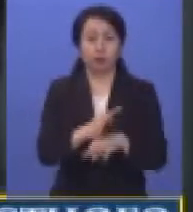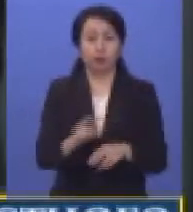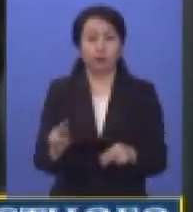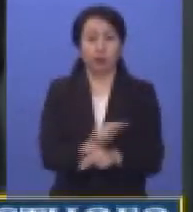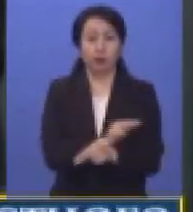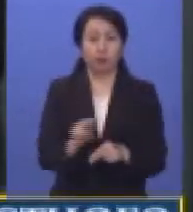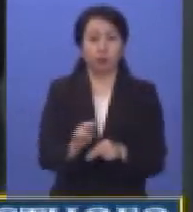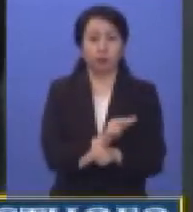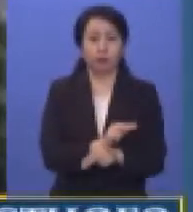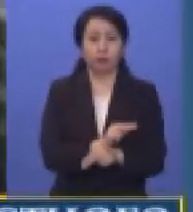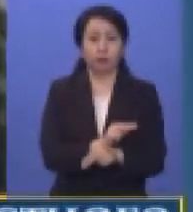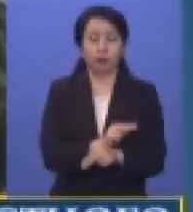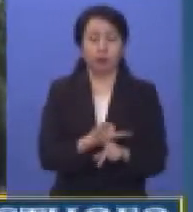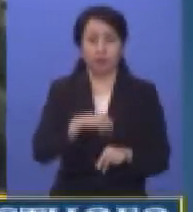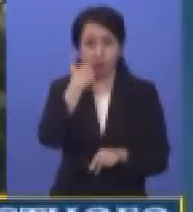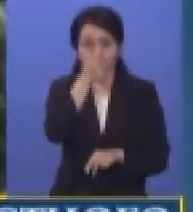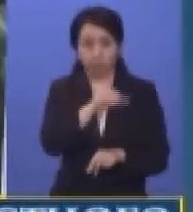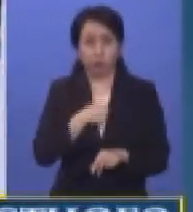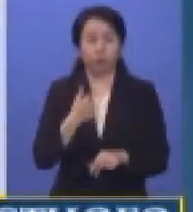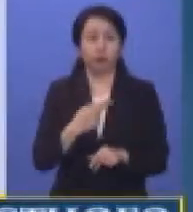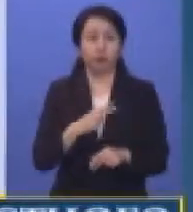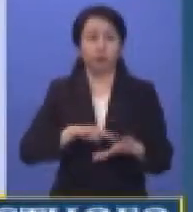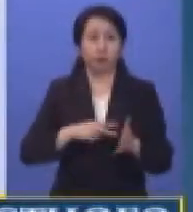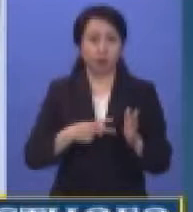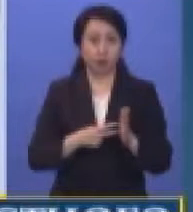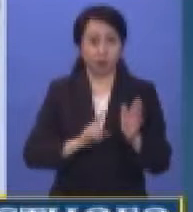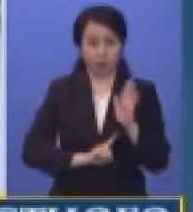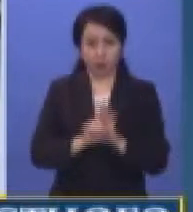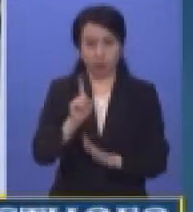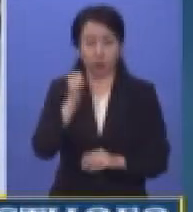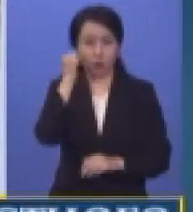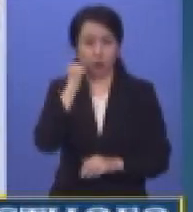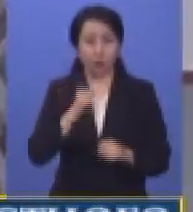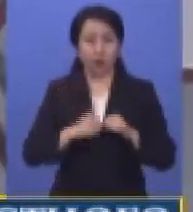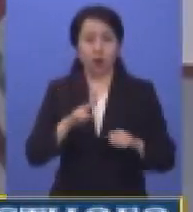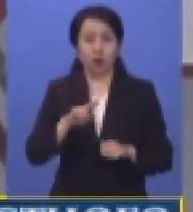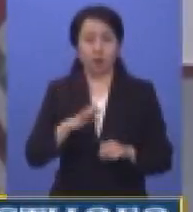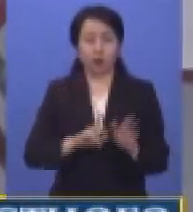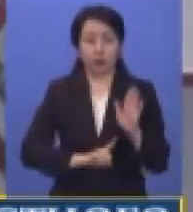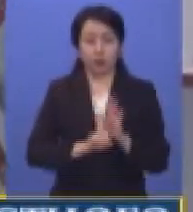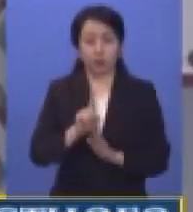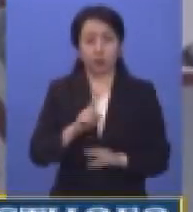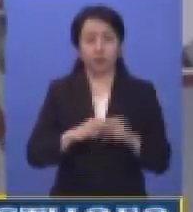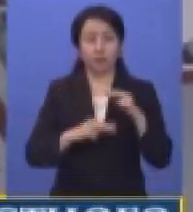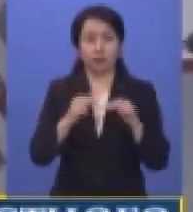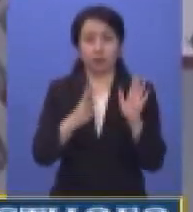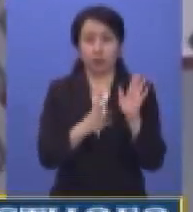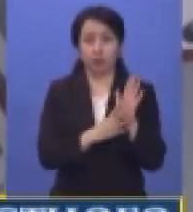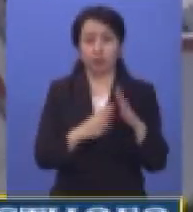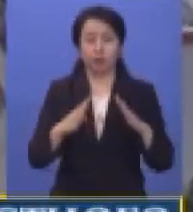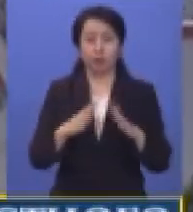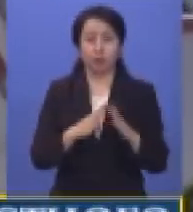ремонтные работы. В этом году после нескольких лет планирования приступили и к сносу микрорайона Компай. Начинают строительство 9 домов.